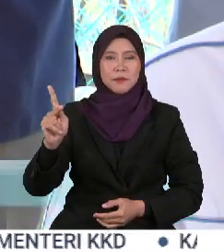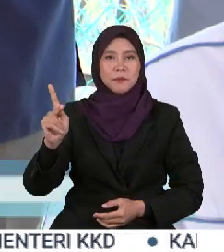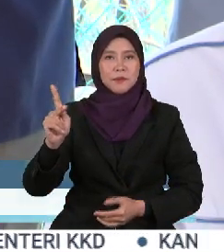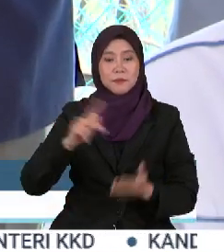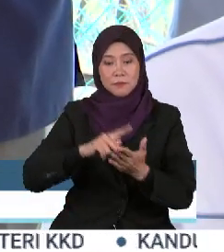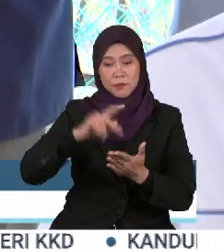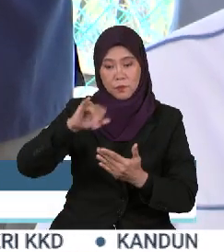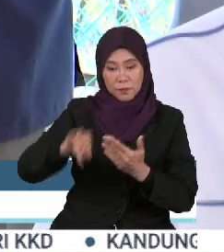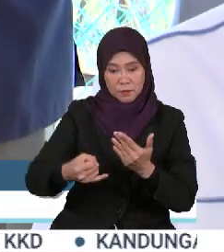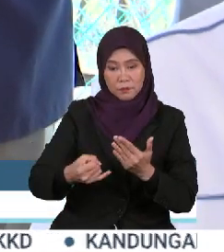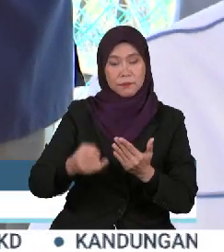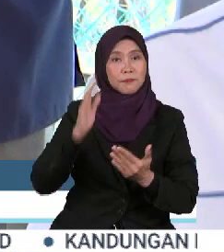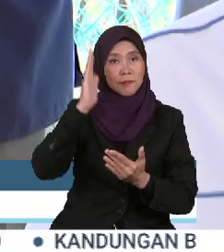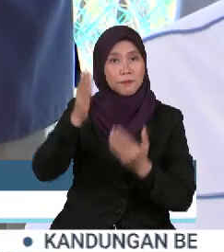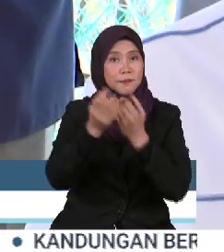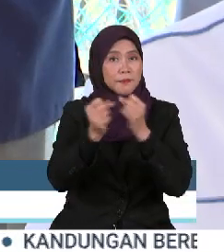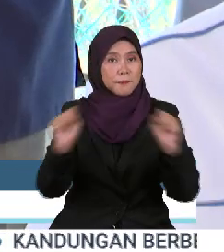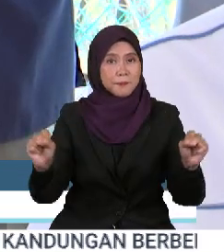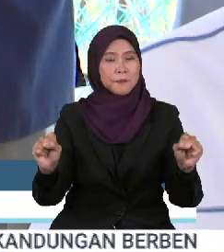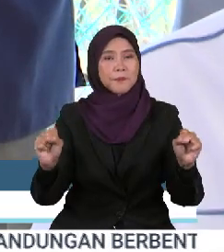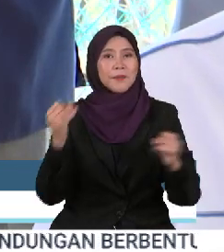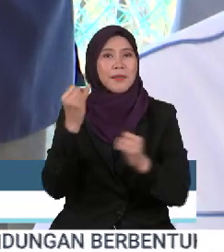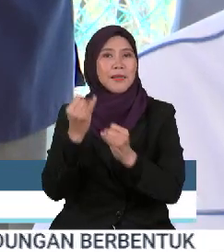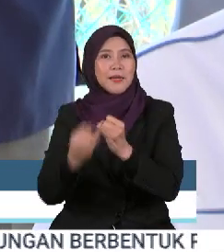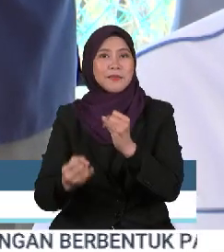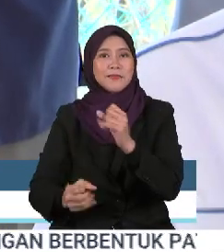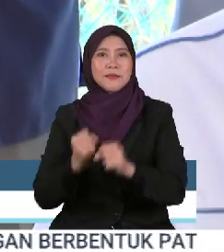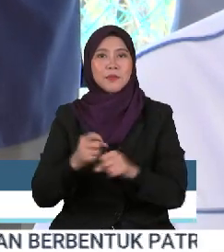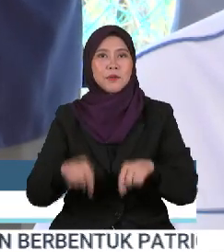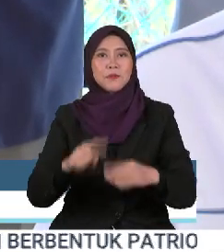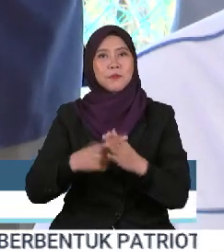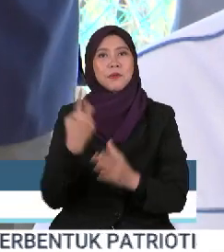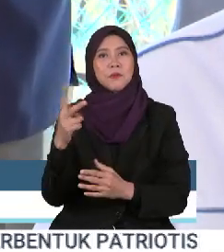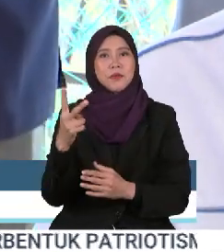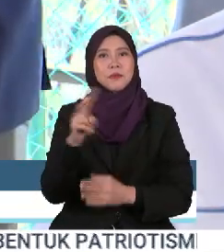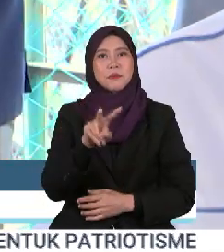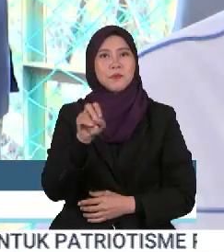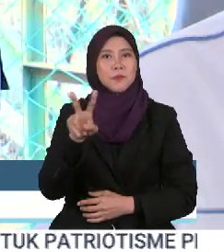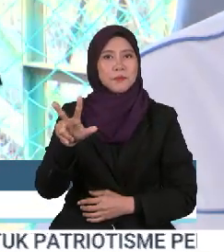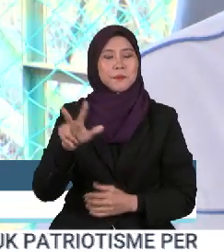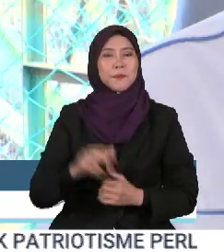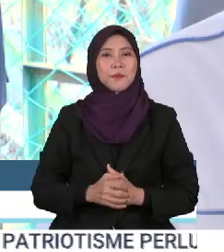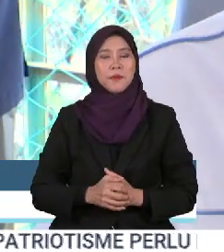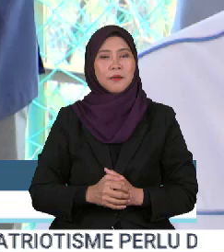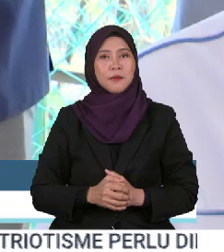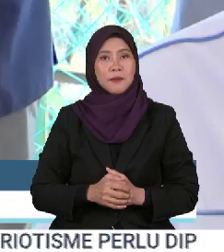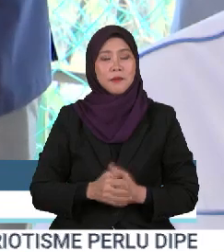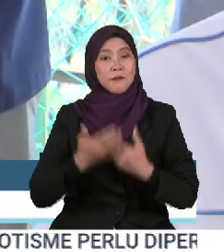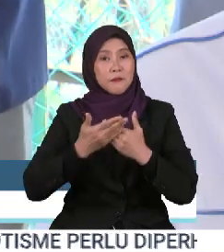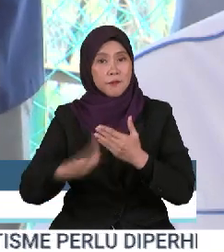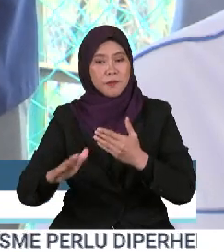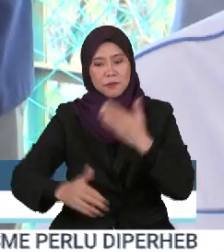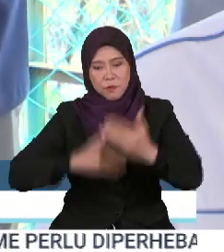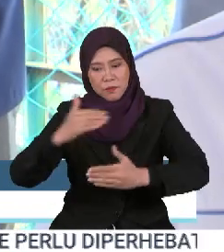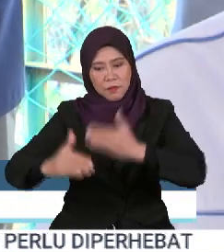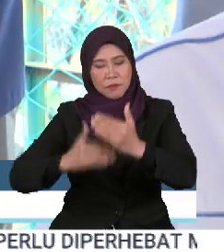project ini Insya Allah akan siap pada ujung tahun ini desain baru 2023 yang mana selepas proses